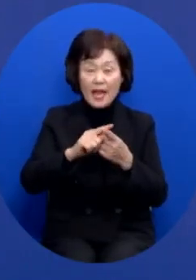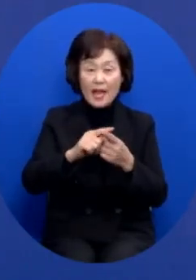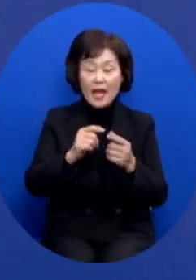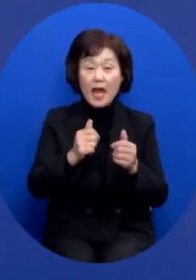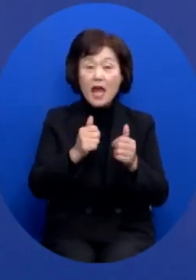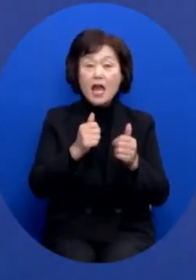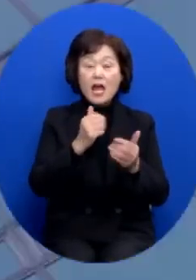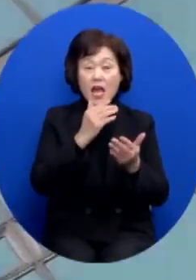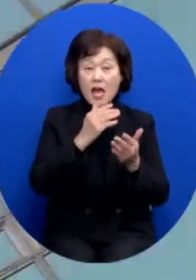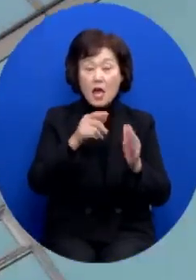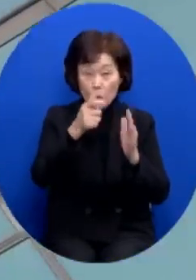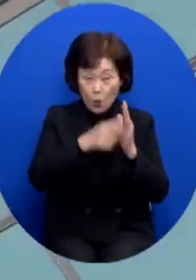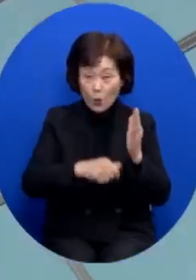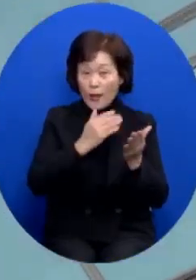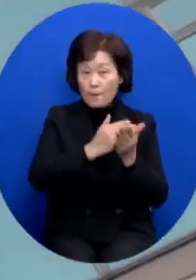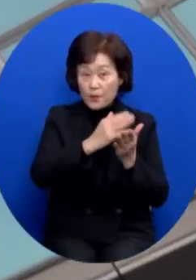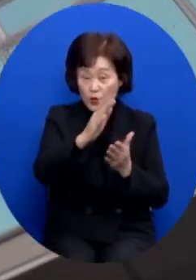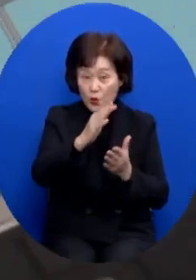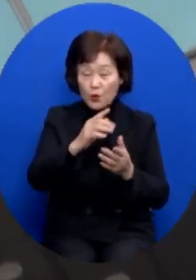열었습니다.